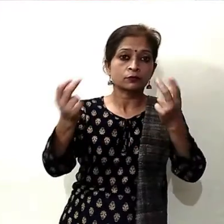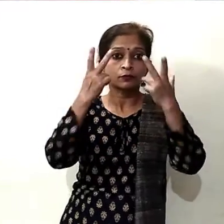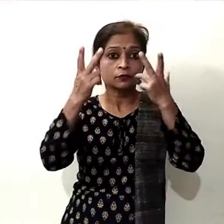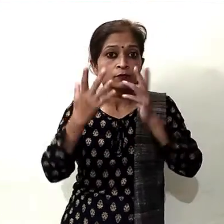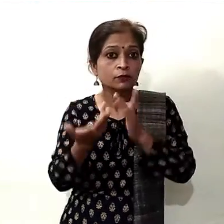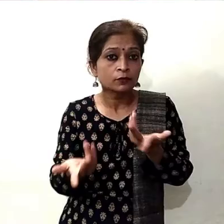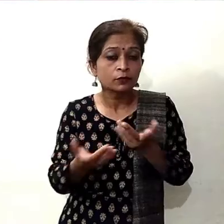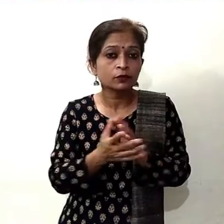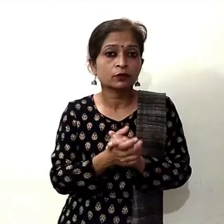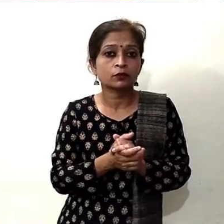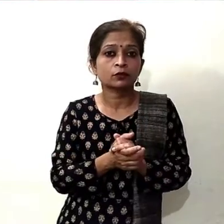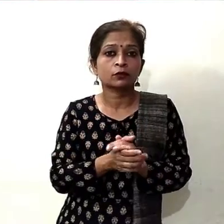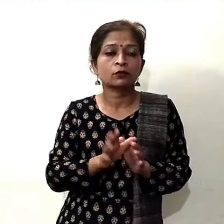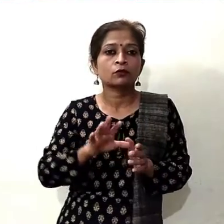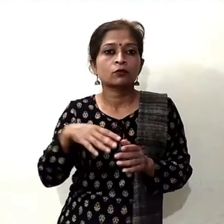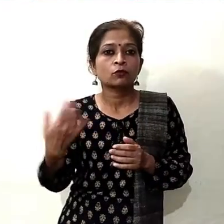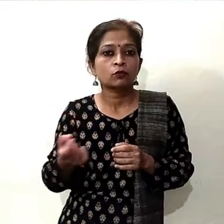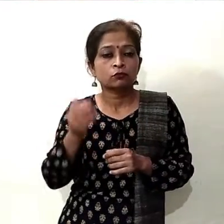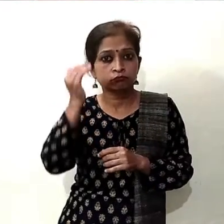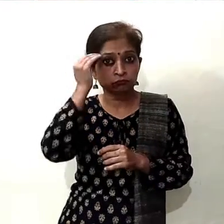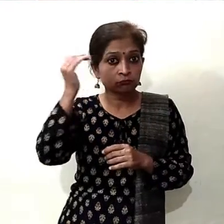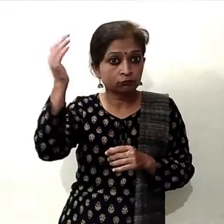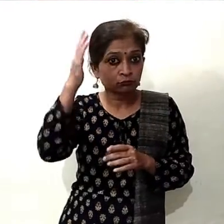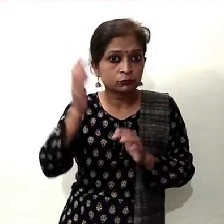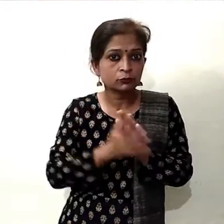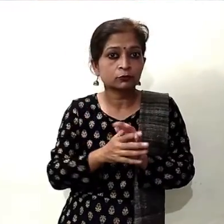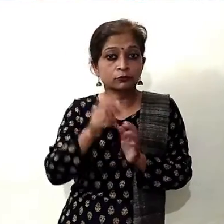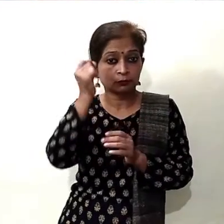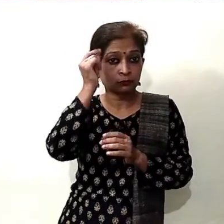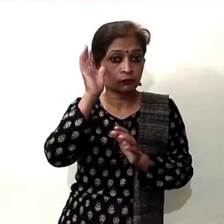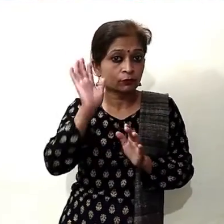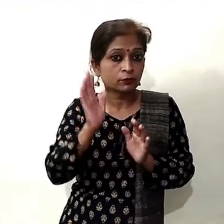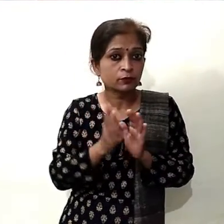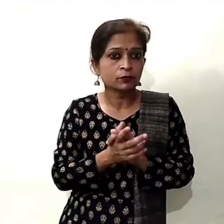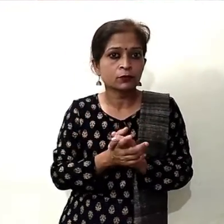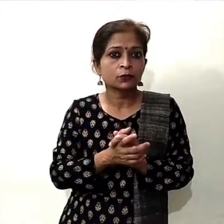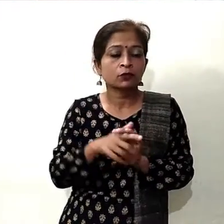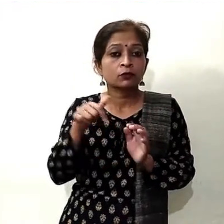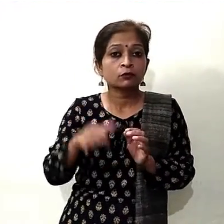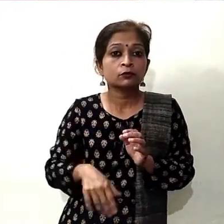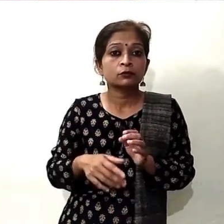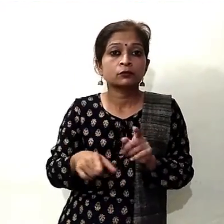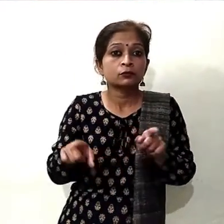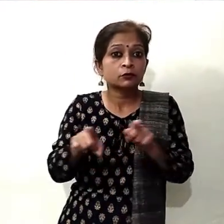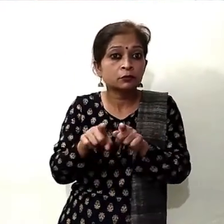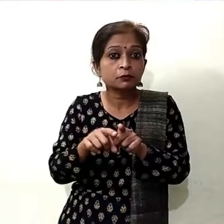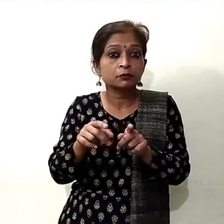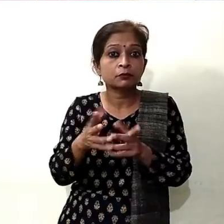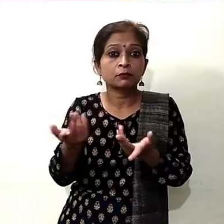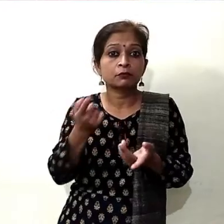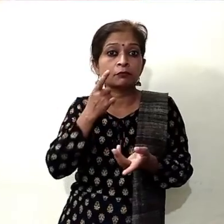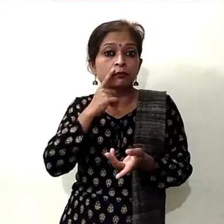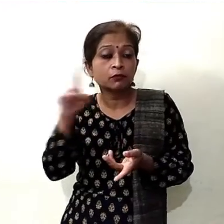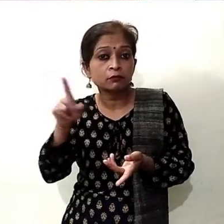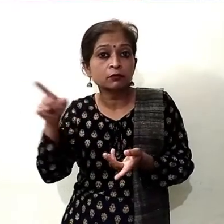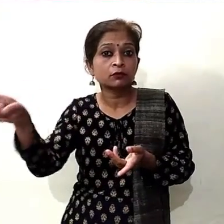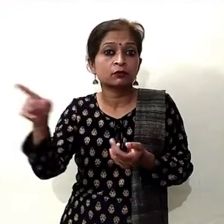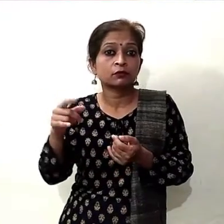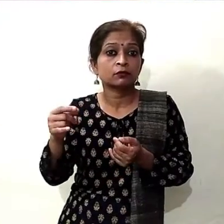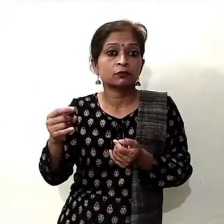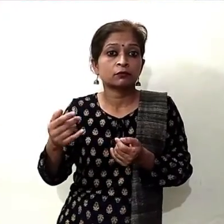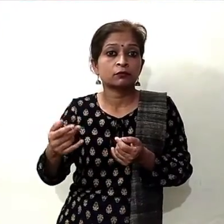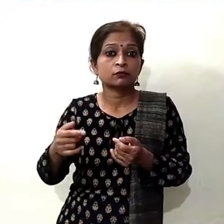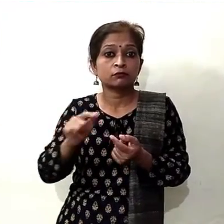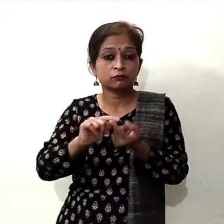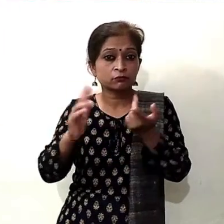उसको बुद्धि आ गई और उसको ये समझ में आ गया कि जैसे उसके पिता थे जिन्होंने इस